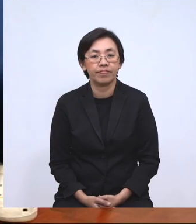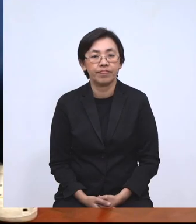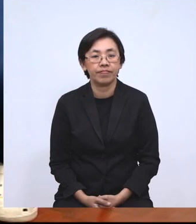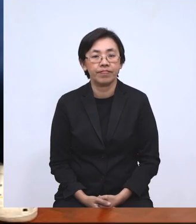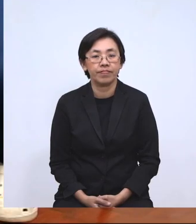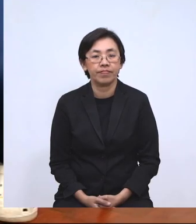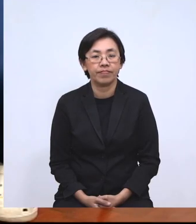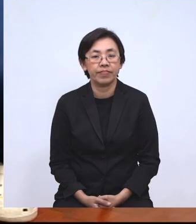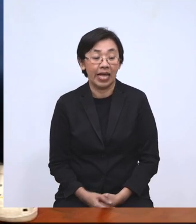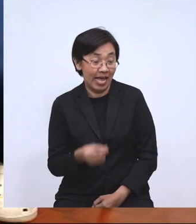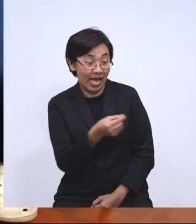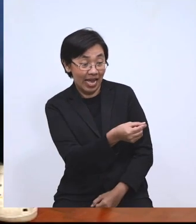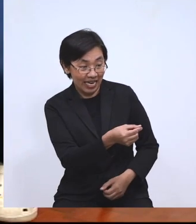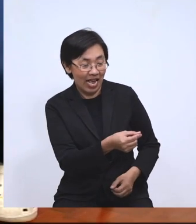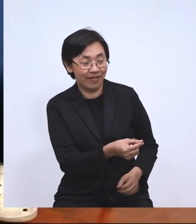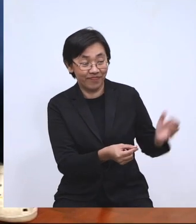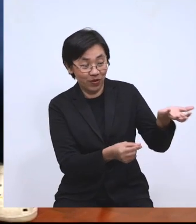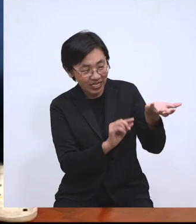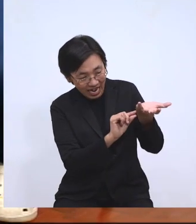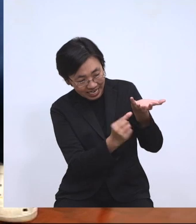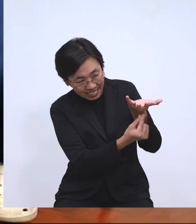แม่อันนี้ได้ค่ะอันใหม่แม่ติดขอบ